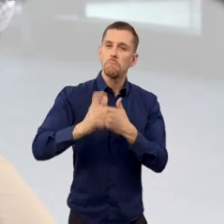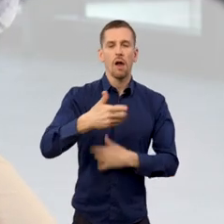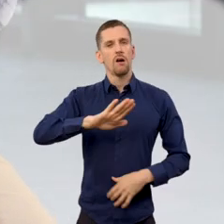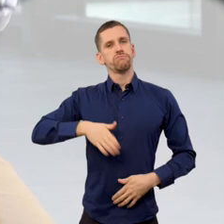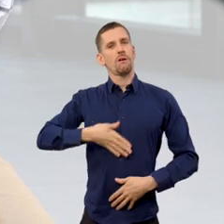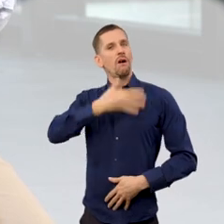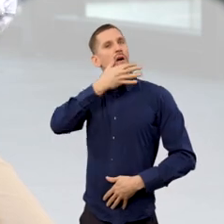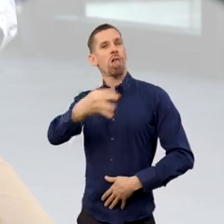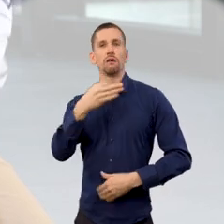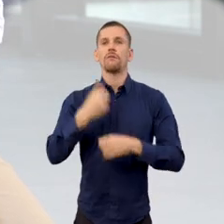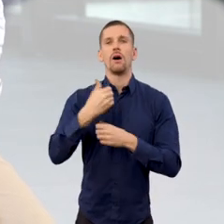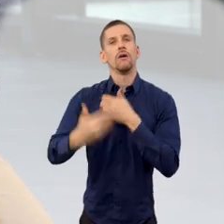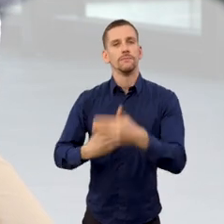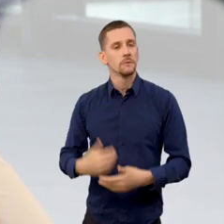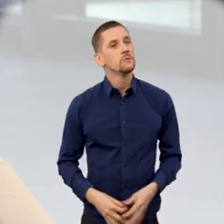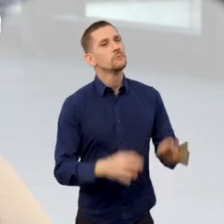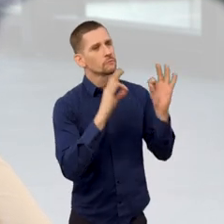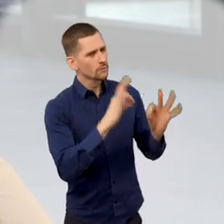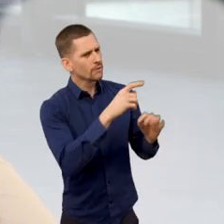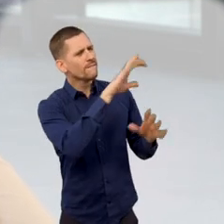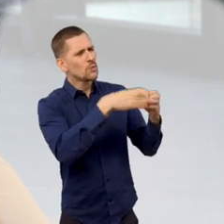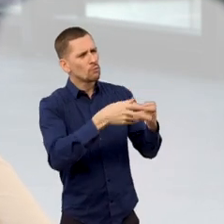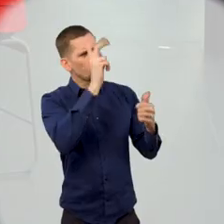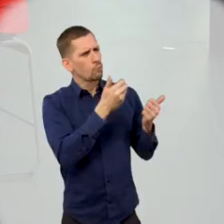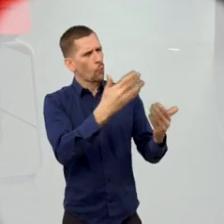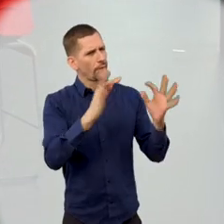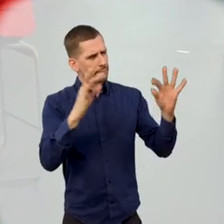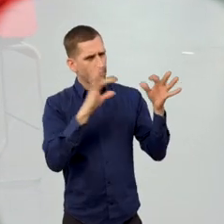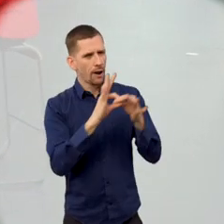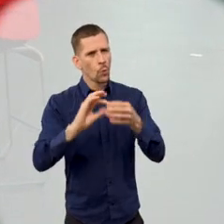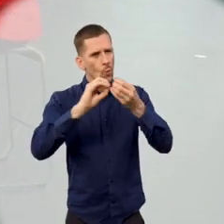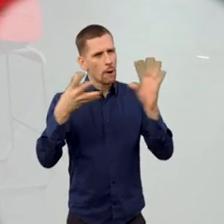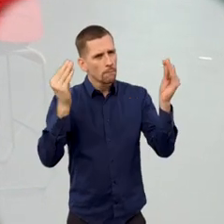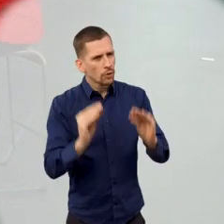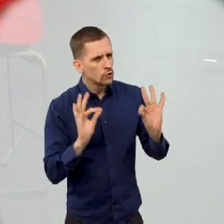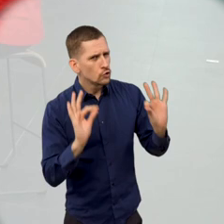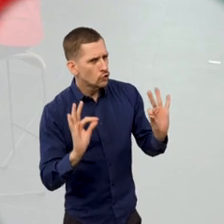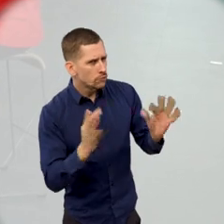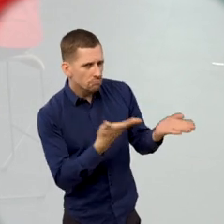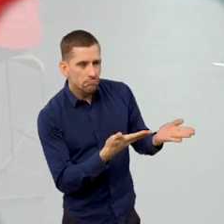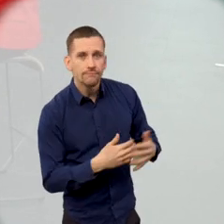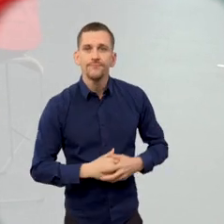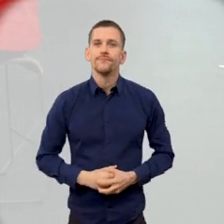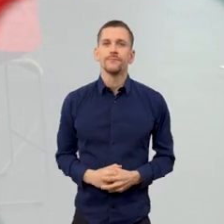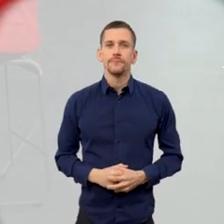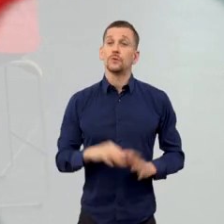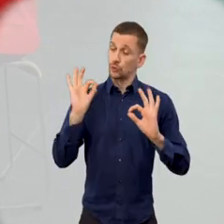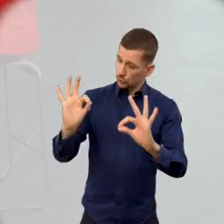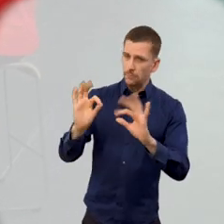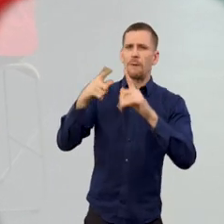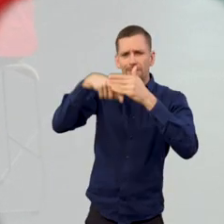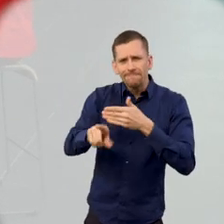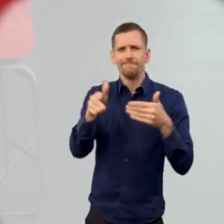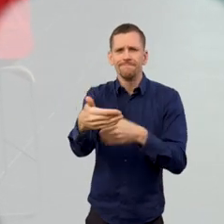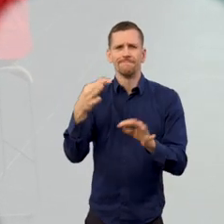depuis leur langue, en fait, ça rend les choses beaucoup plus faciles. Et les formations précises que vous proposez, donc il s'agit de web designers? Exactement, qui vont